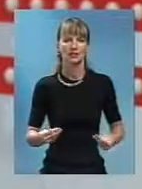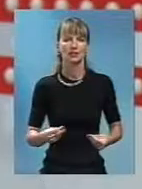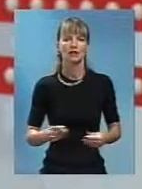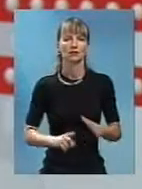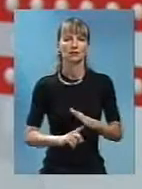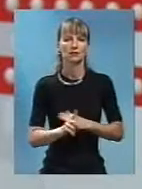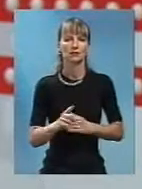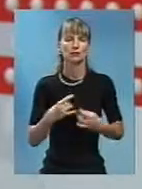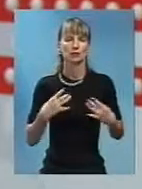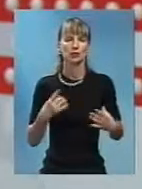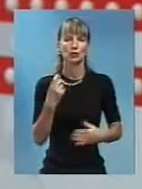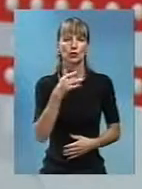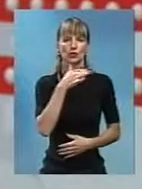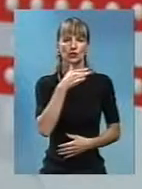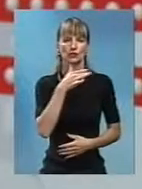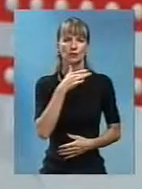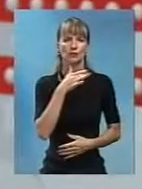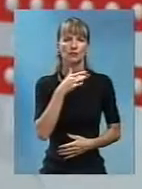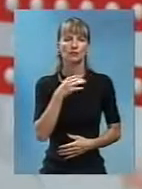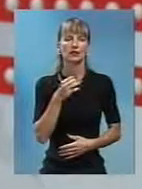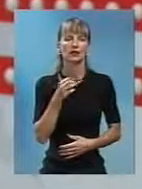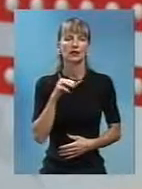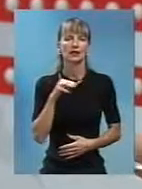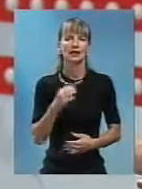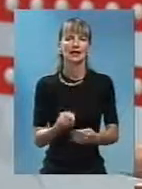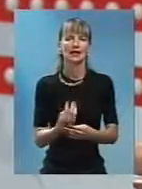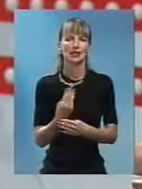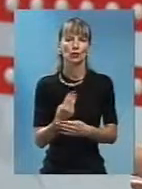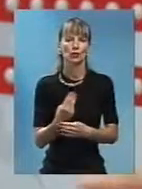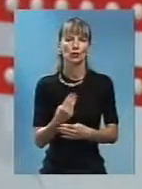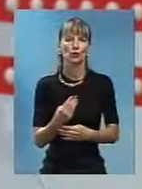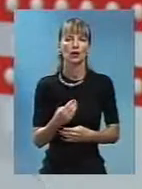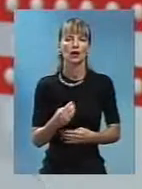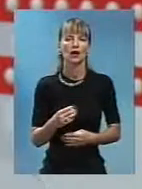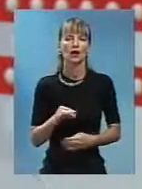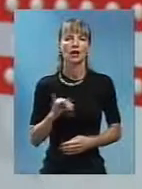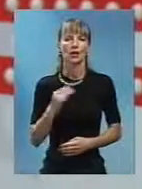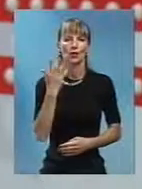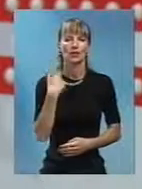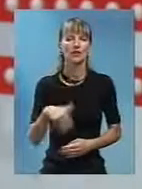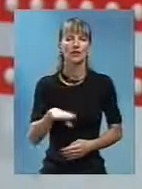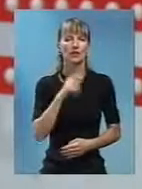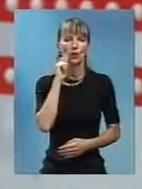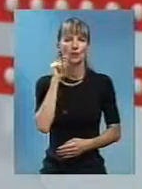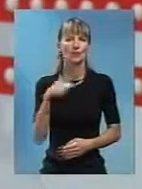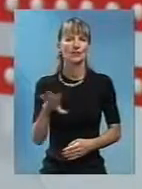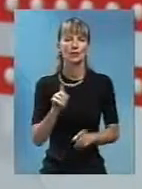відзначалося сторіччя Тризуба, але відзначається зараз. Да. Коли вся Україна, всі